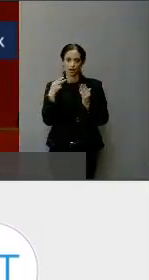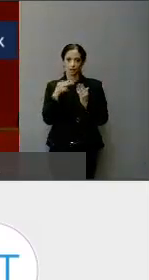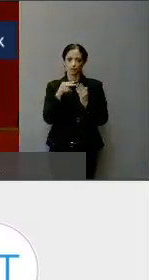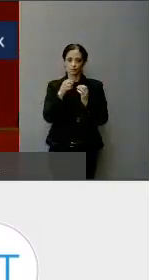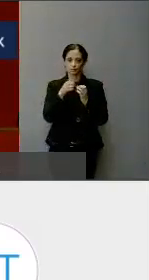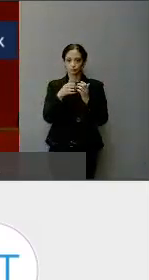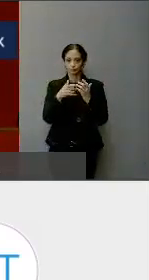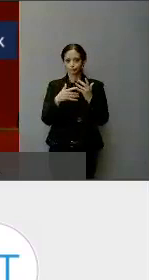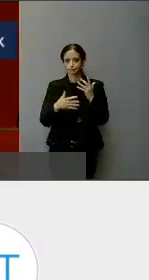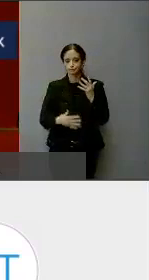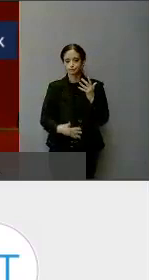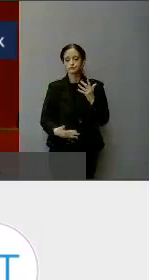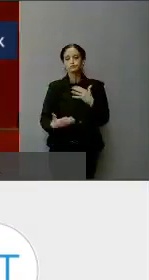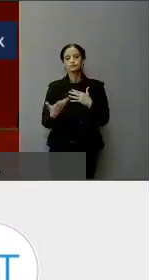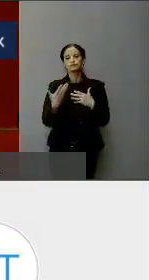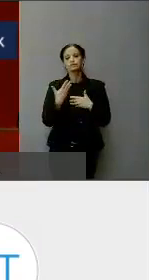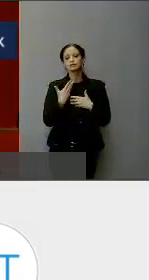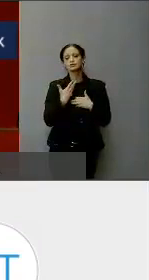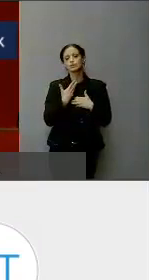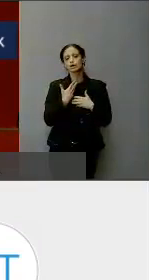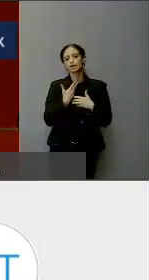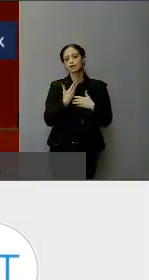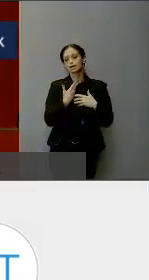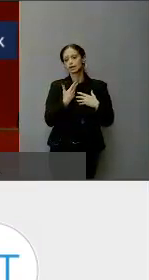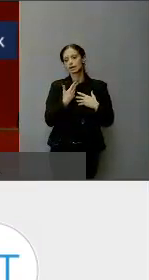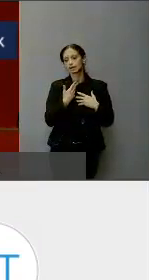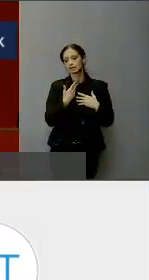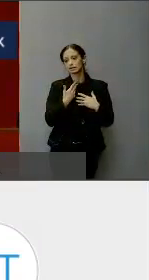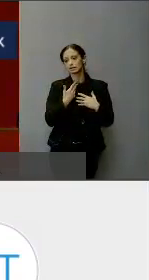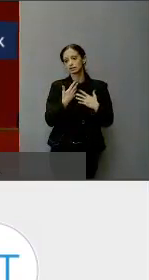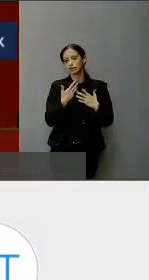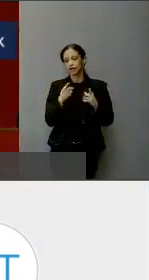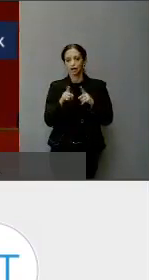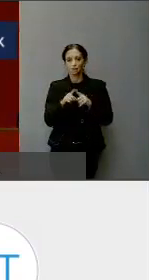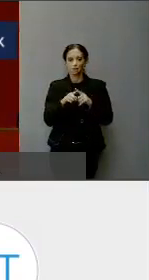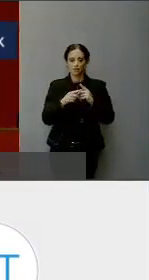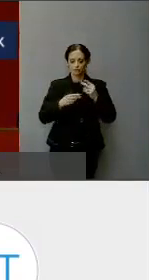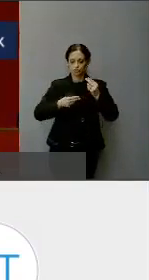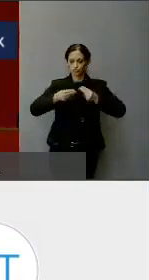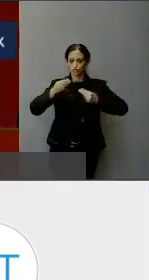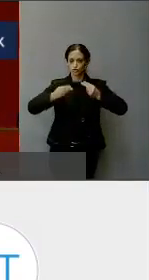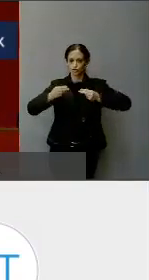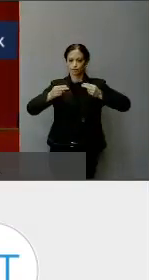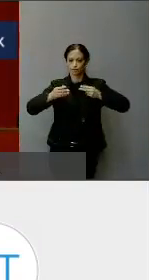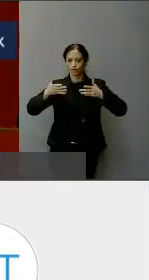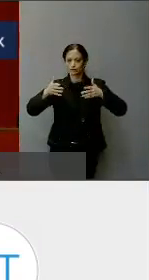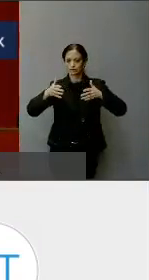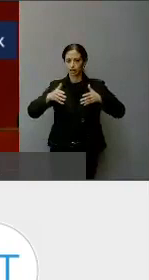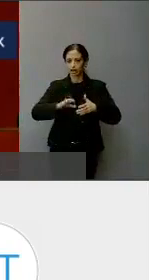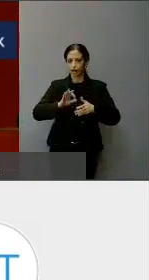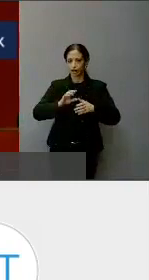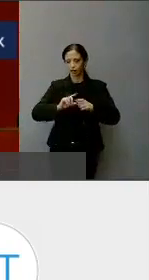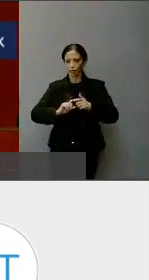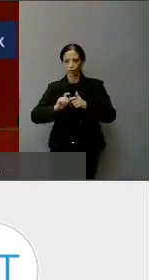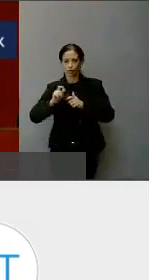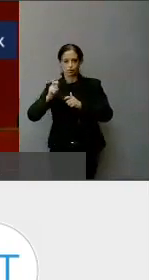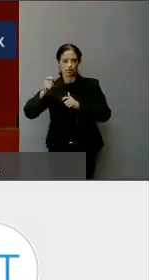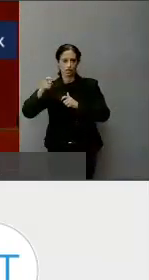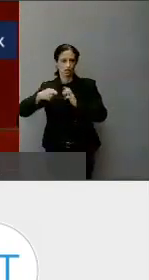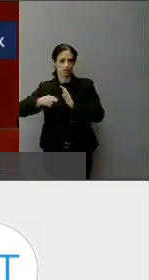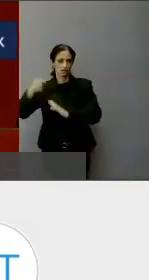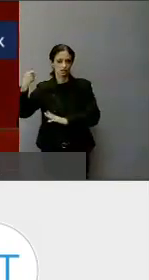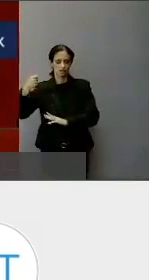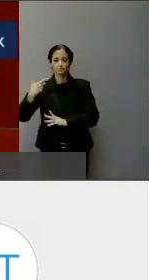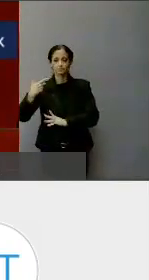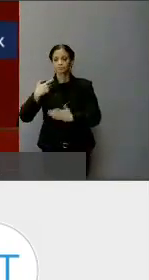contemplano un meccanismo di cifre a scalare o a scendere o a salire questo